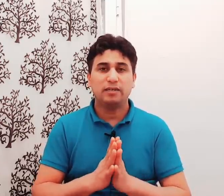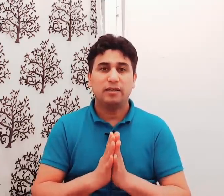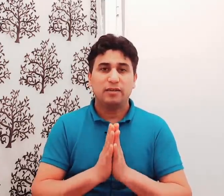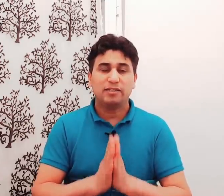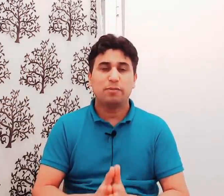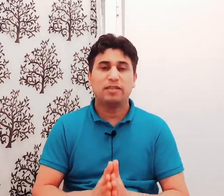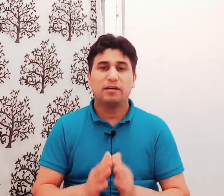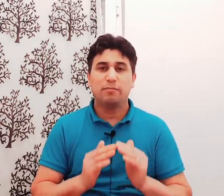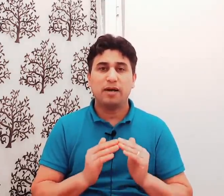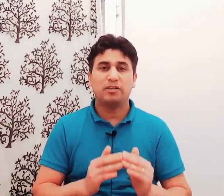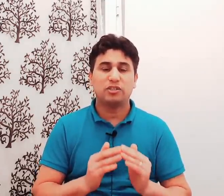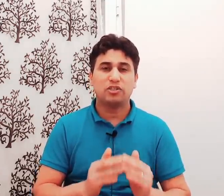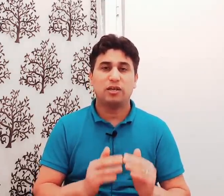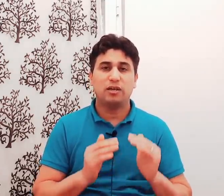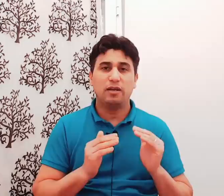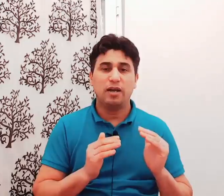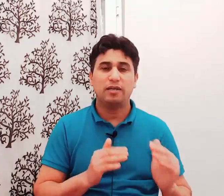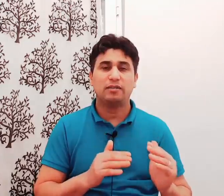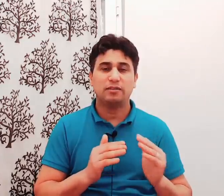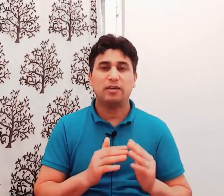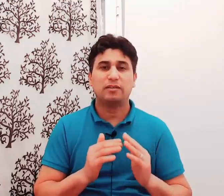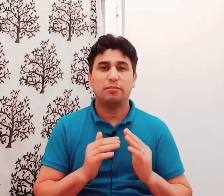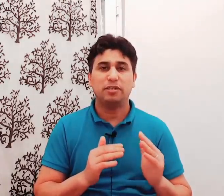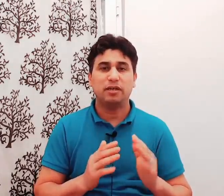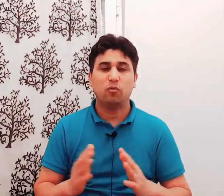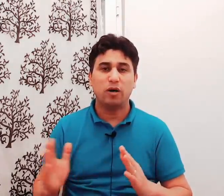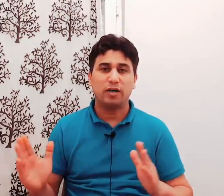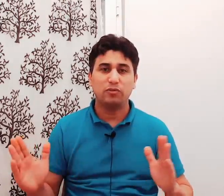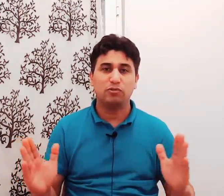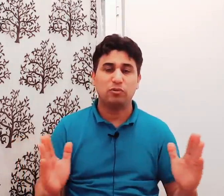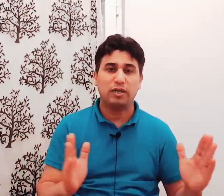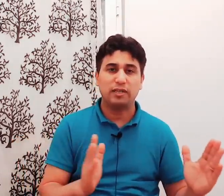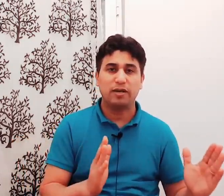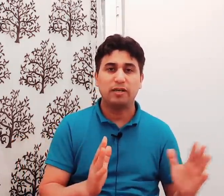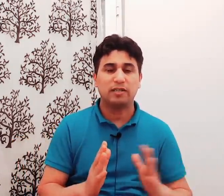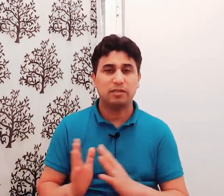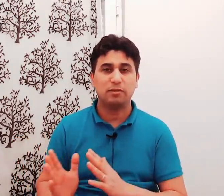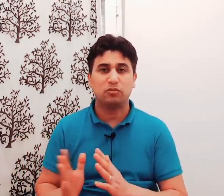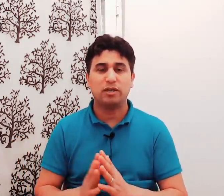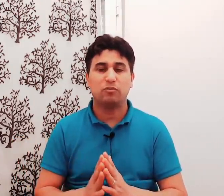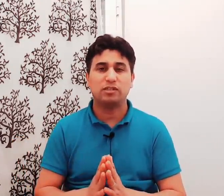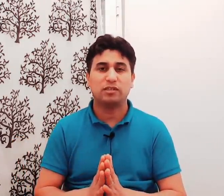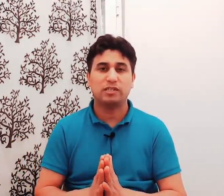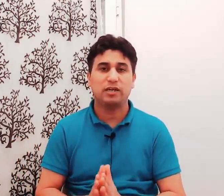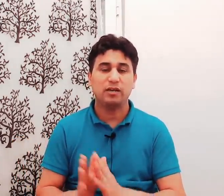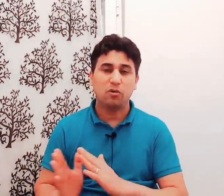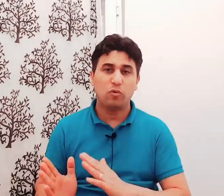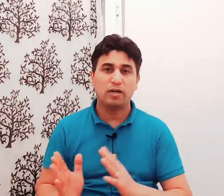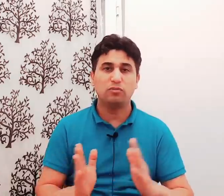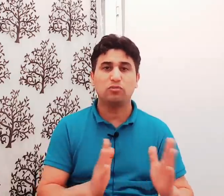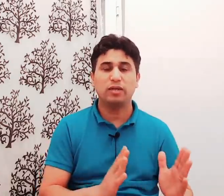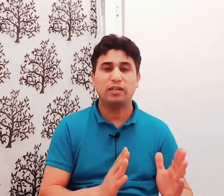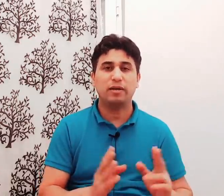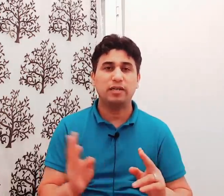حاليا اسبانيا ما غاداش ترجع الحياه ديالها الطبيعيه، واخا ندوزو كاع هاد المراحل كما سمعتوا قالها الوزير ديال الصحه،